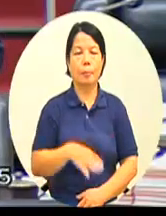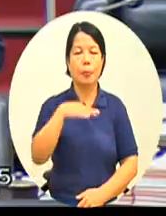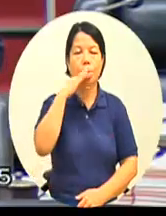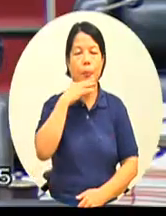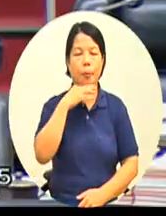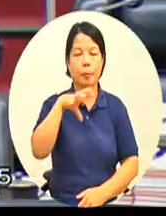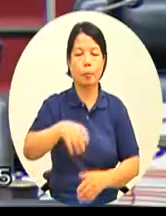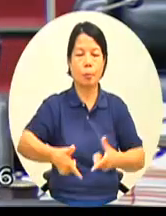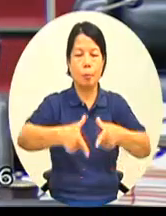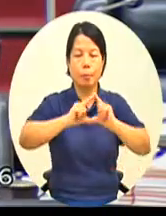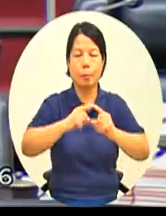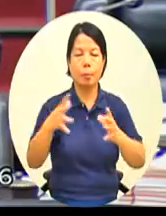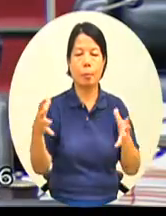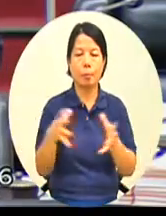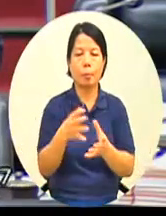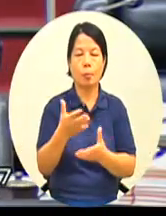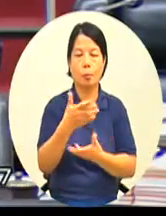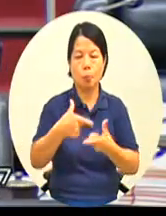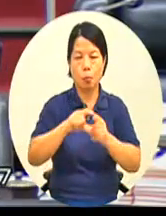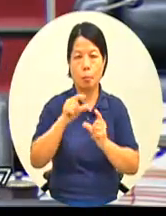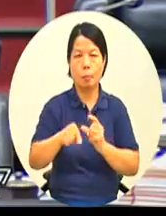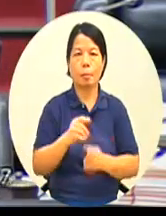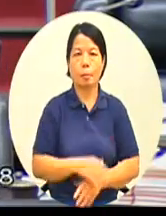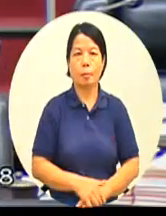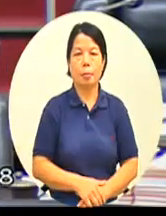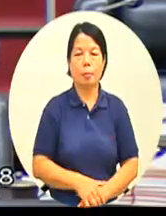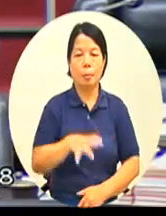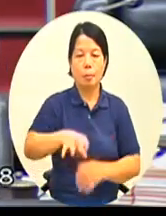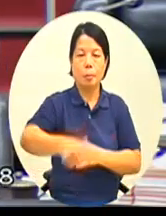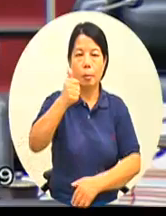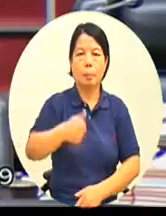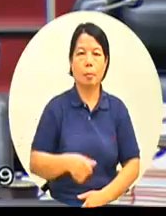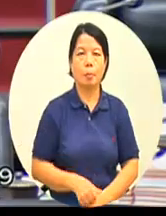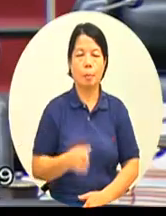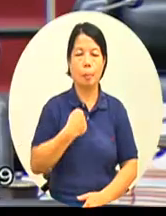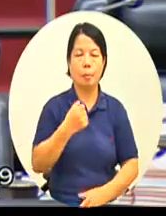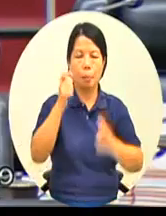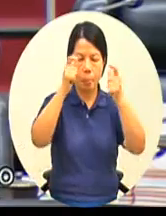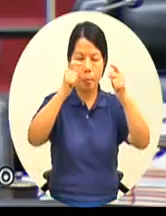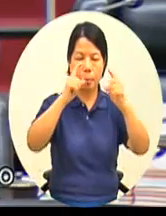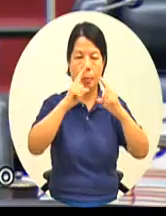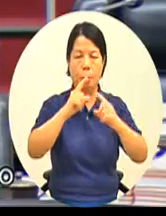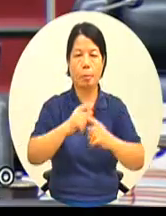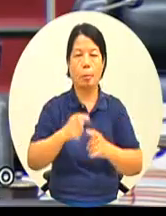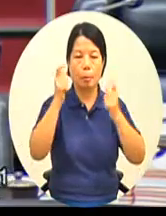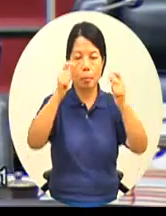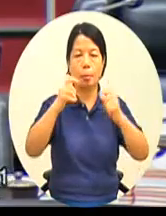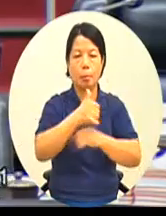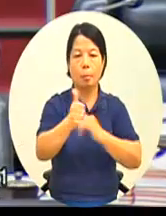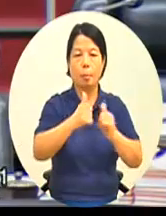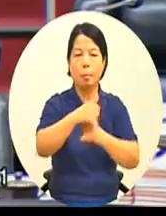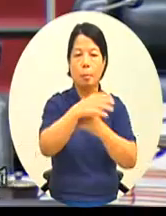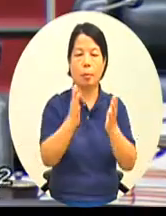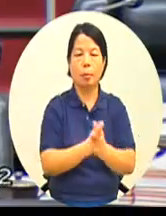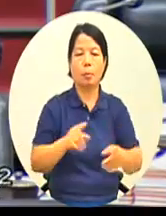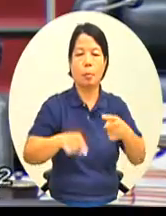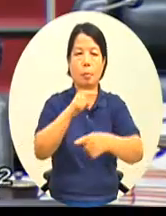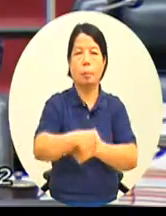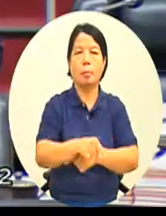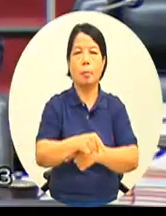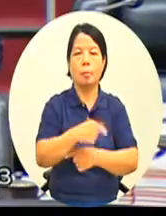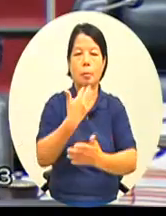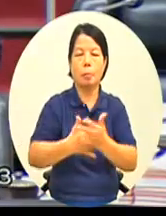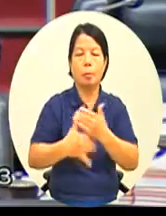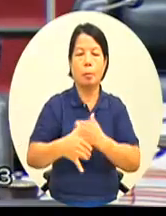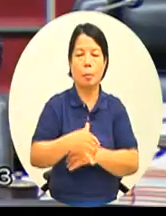答。市长你知道高，这个局长你知道高雄人平均的余命吗？来，把平均余